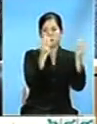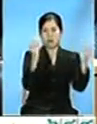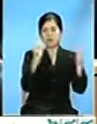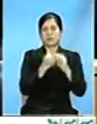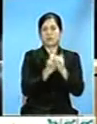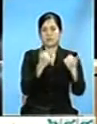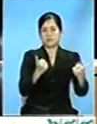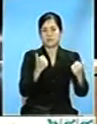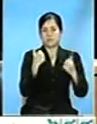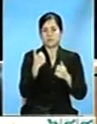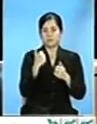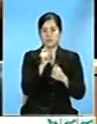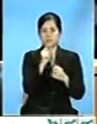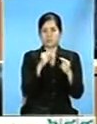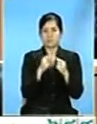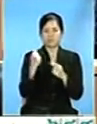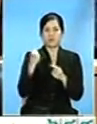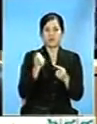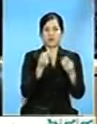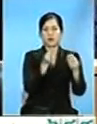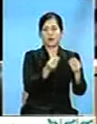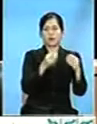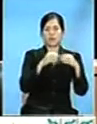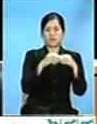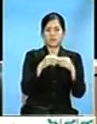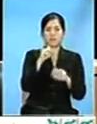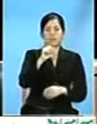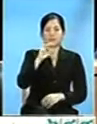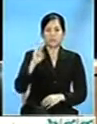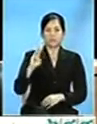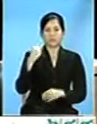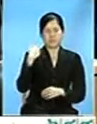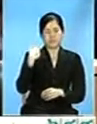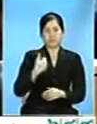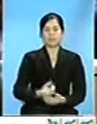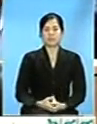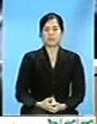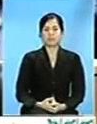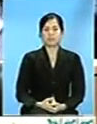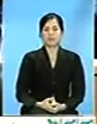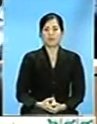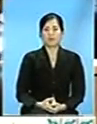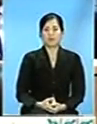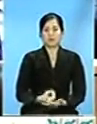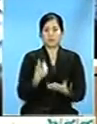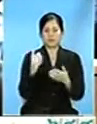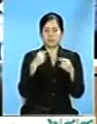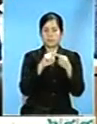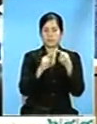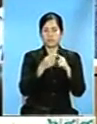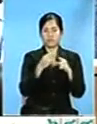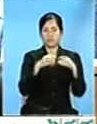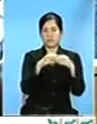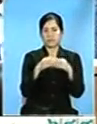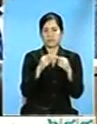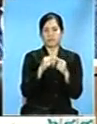ครับได้ให้อำนาจกับสมาชิกวุฒิสภามากกว่านั้นครับที่มีเพื่อนสมาชิกหลายท่านได้กล่